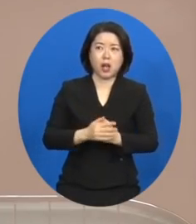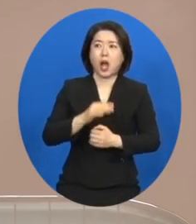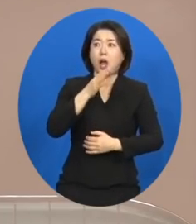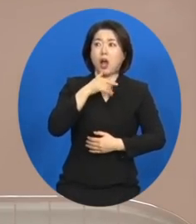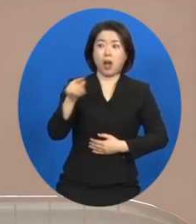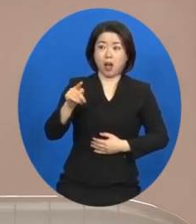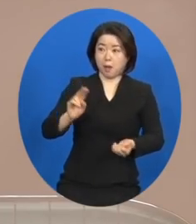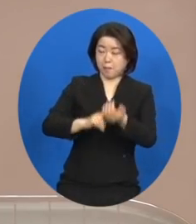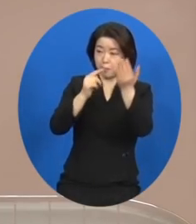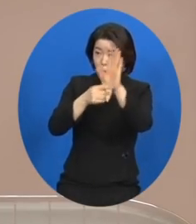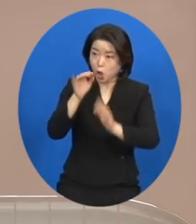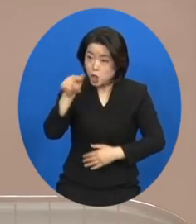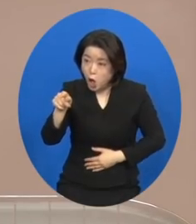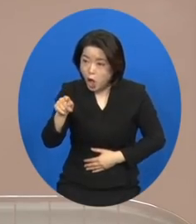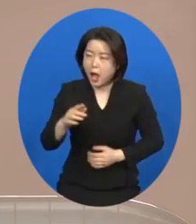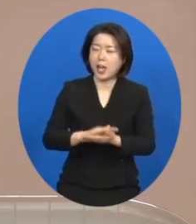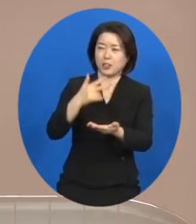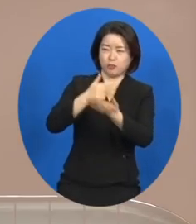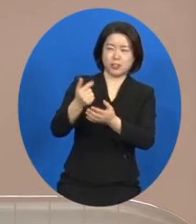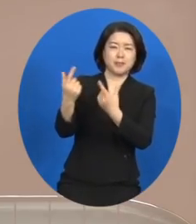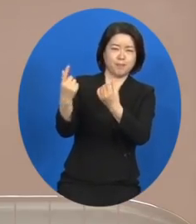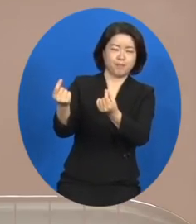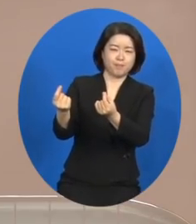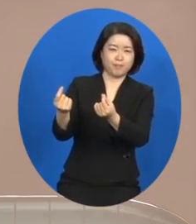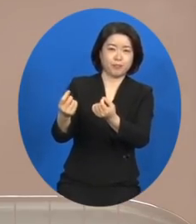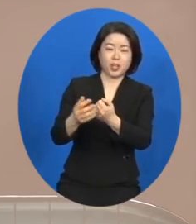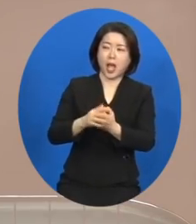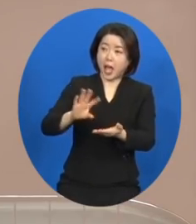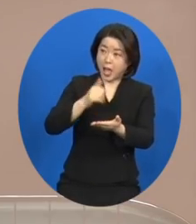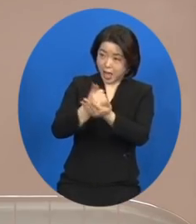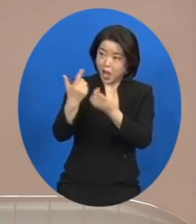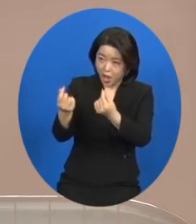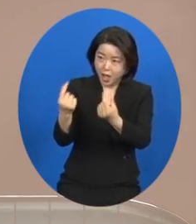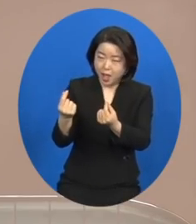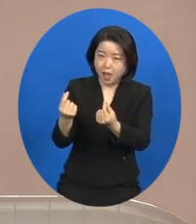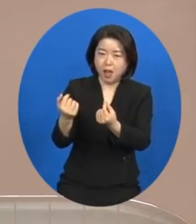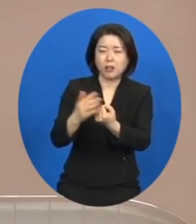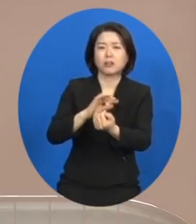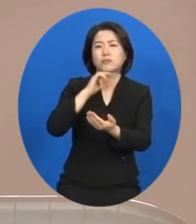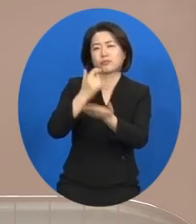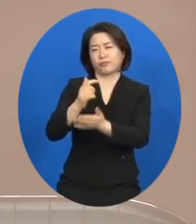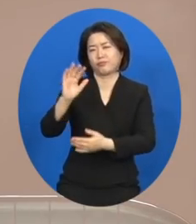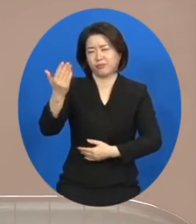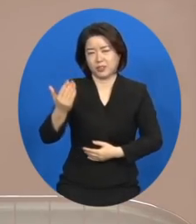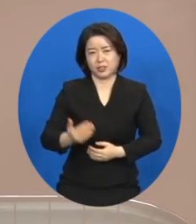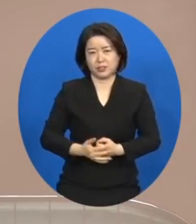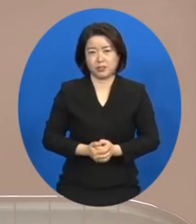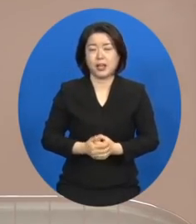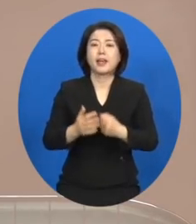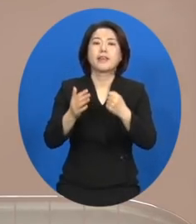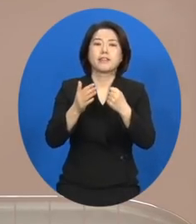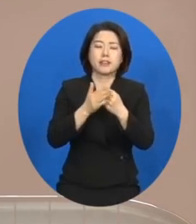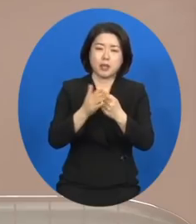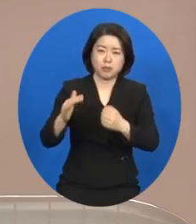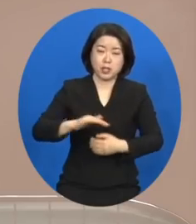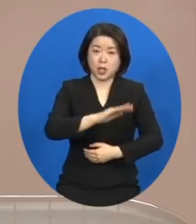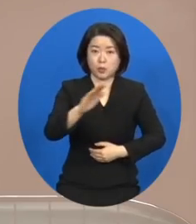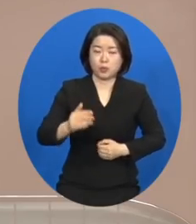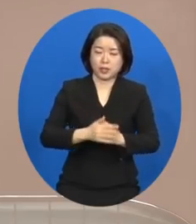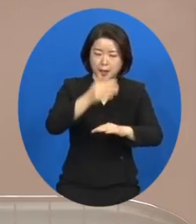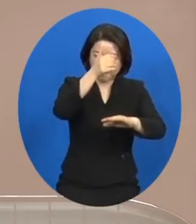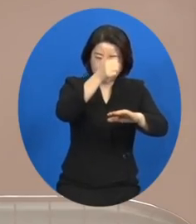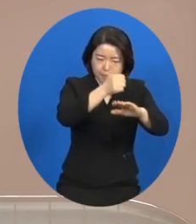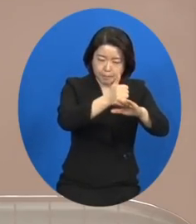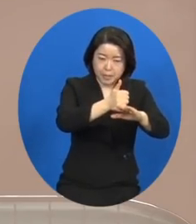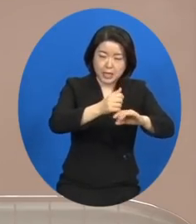하나님이 행하신 거야, 주님이시여, 또한 그리스도시구나, 이렇게 속게 된다는 겁니다. 그렇기 때문에 우리가 말세가 되면